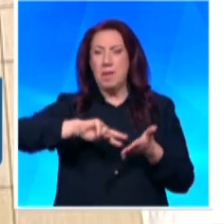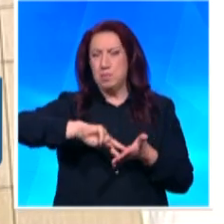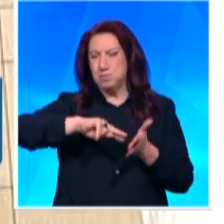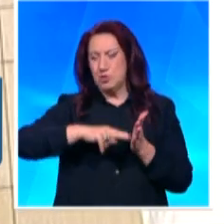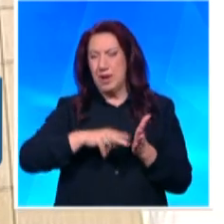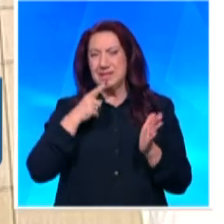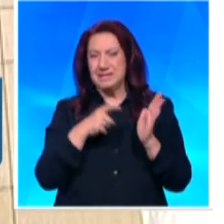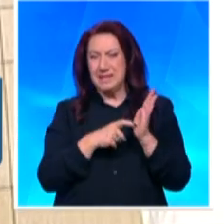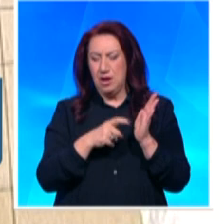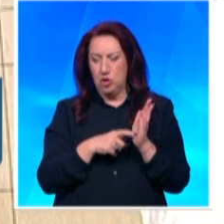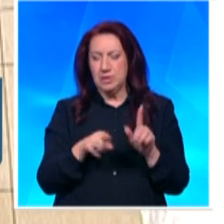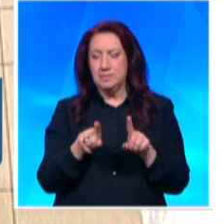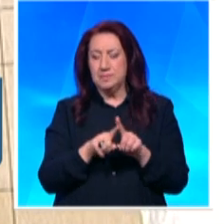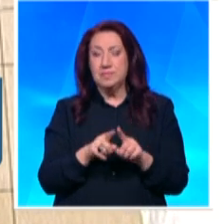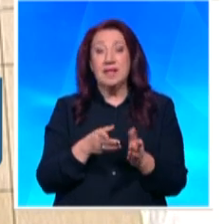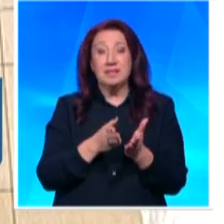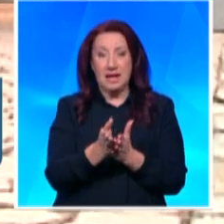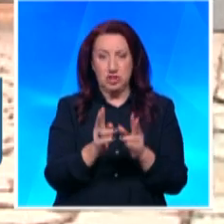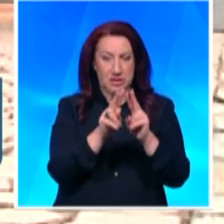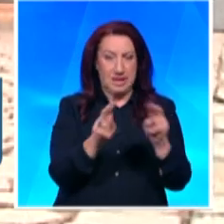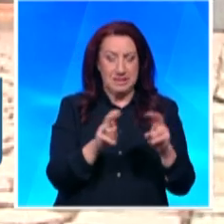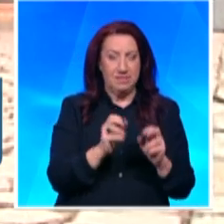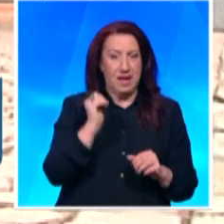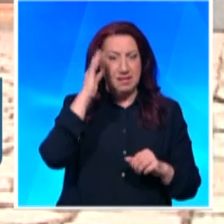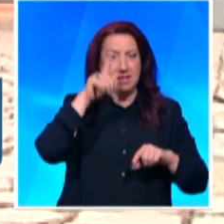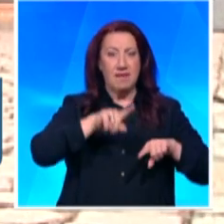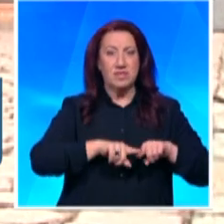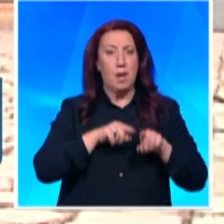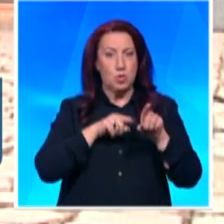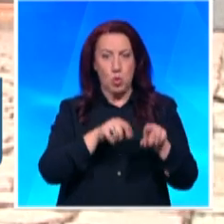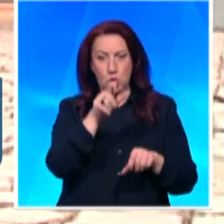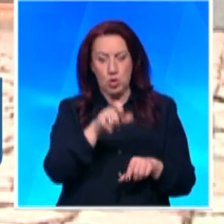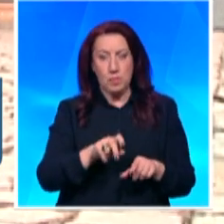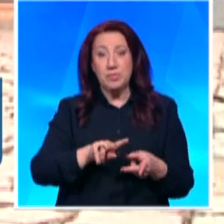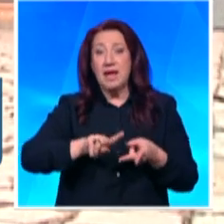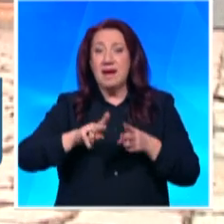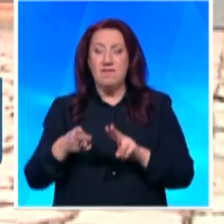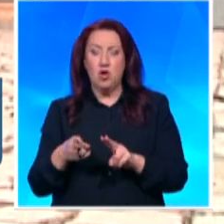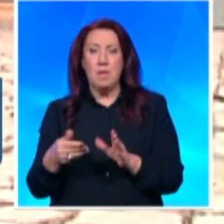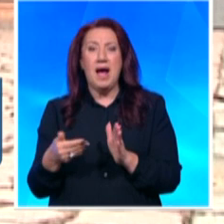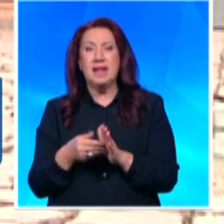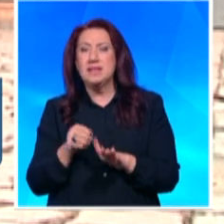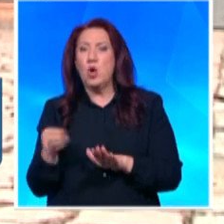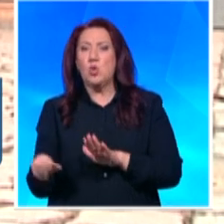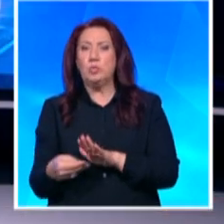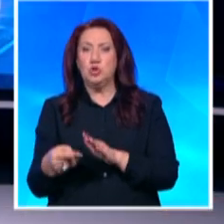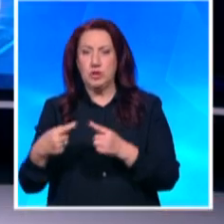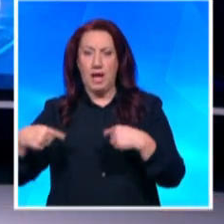главния прокурор и реформата в антикорупционната комисия. За BTV новините, Камна Рачева.